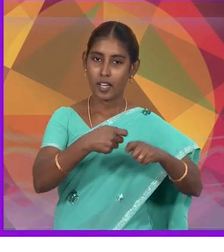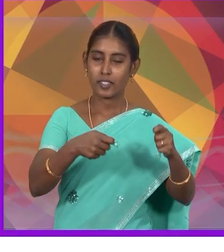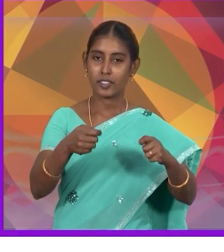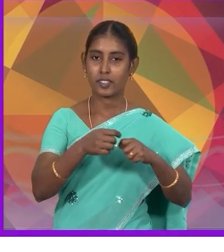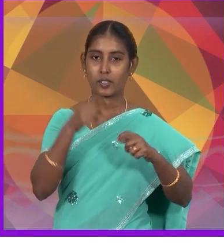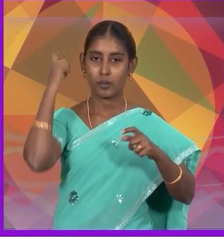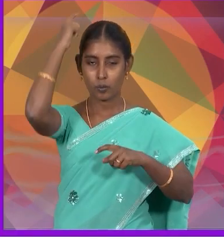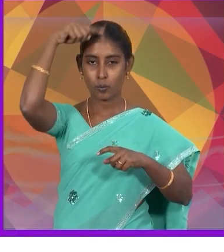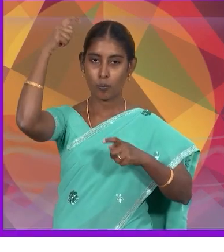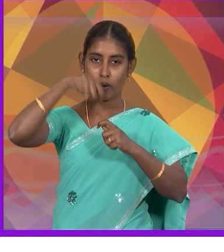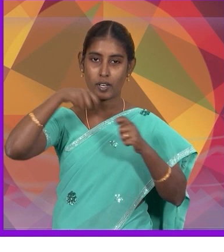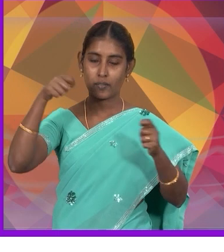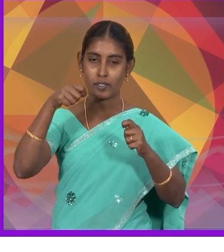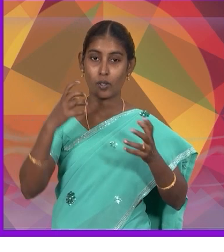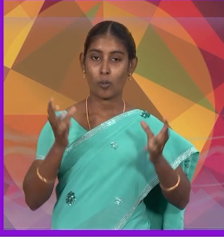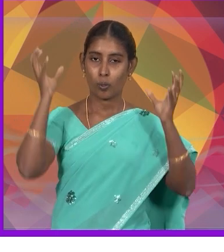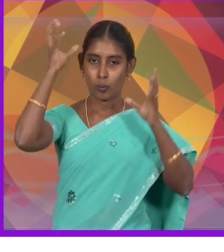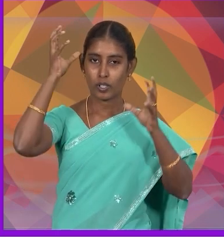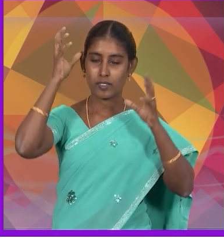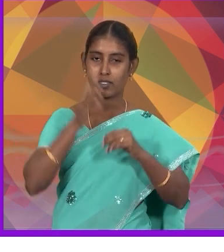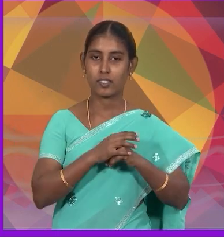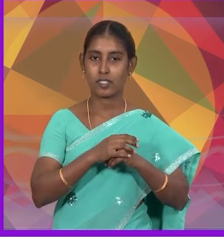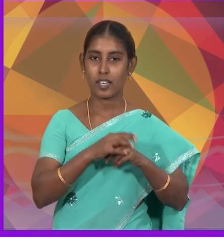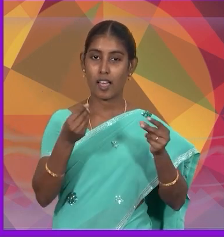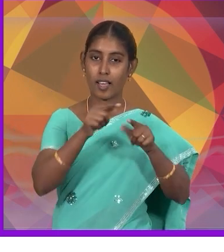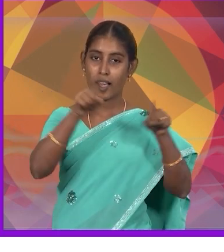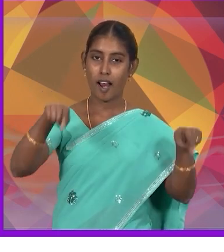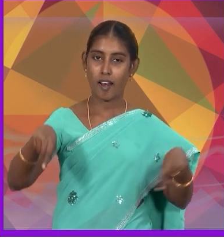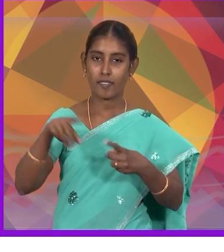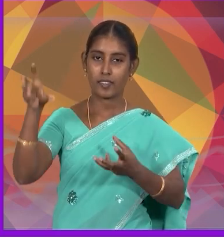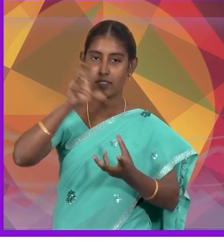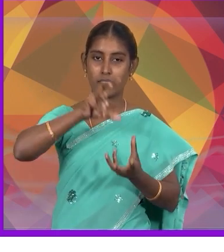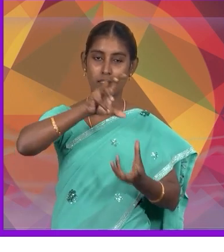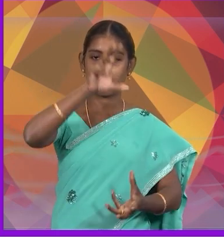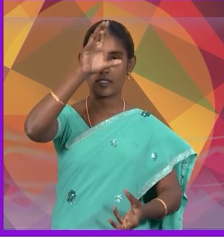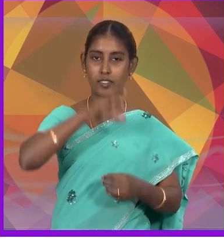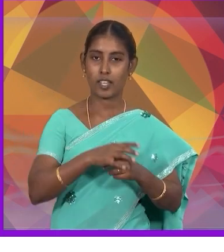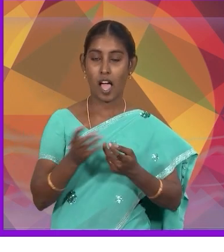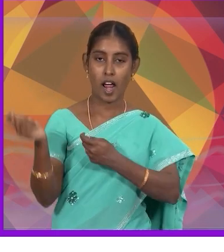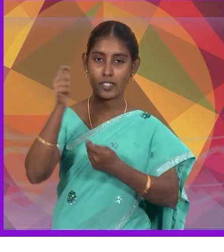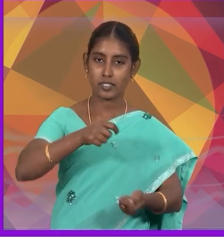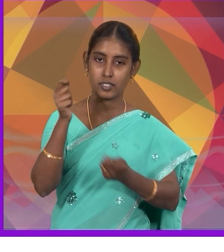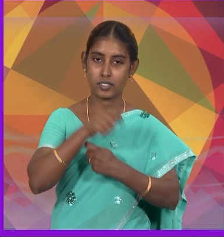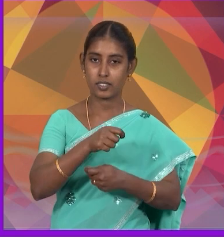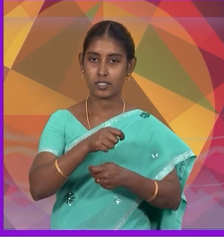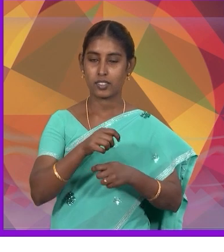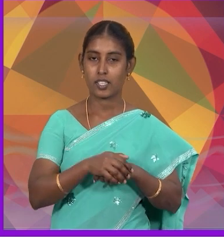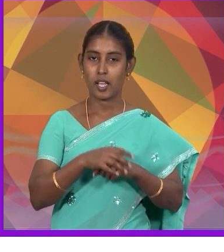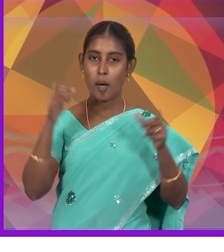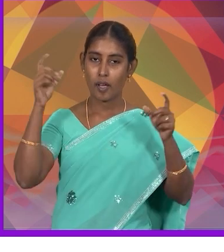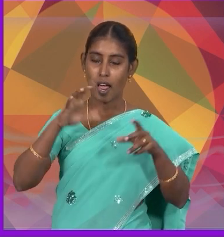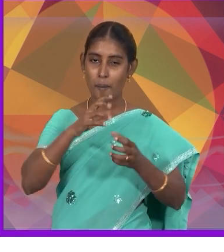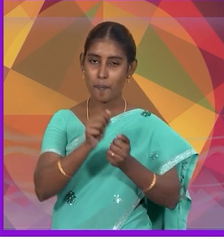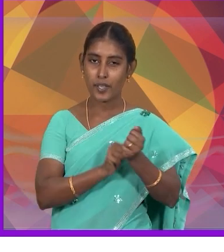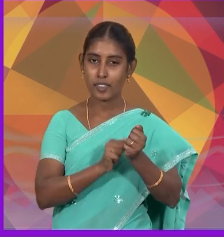தலைக்கு சும்மாடு வைத்து தூக்கி சென்று களத்தில் சேர்த்தனர். கதிரடித்த நெல்தாள்களை கிழக்குத்தி மாடுகளை